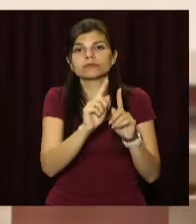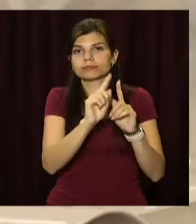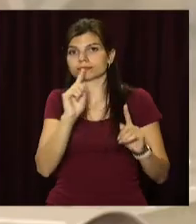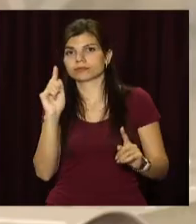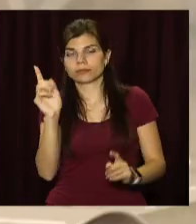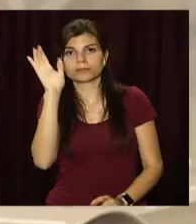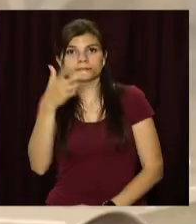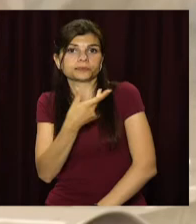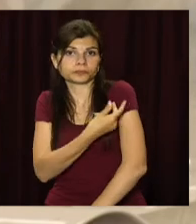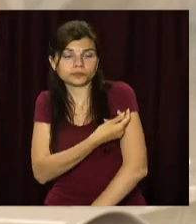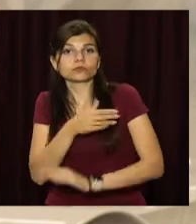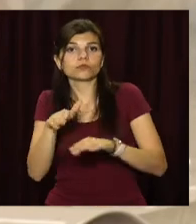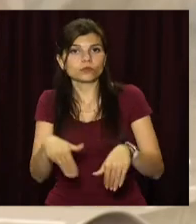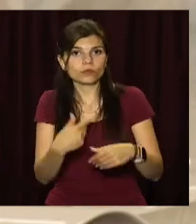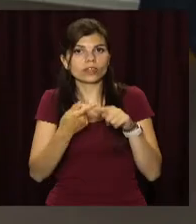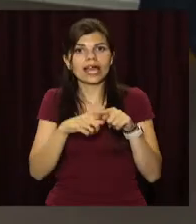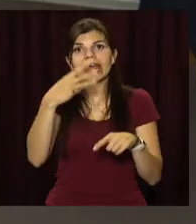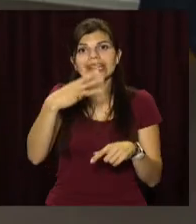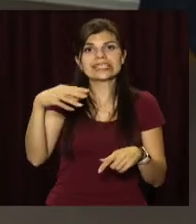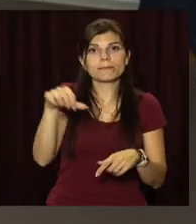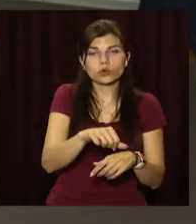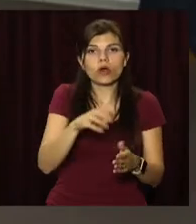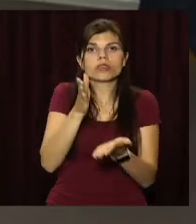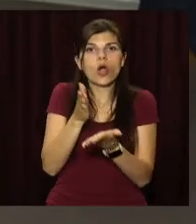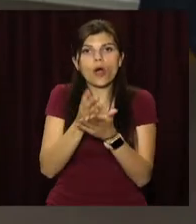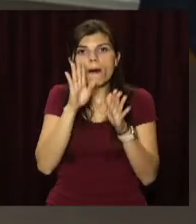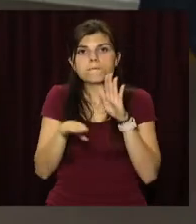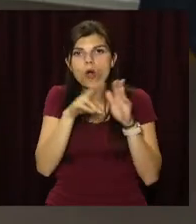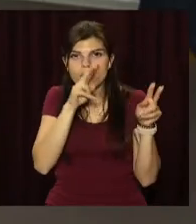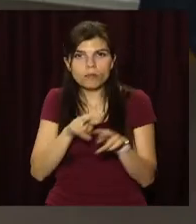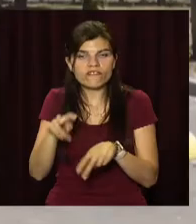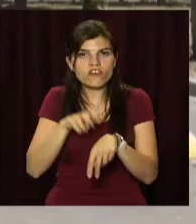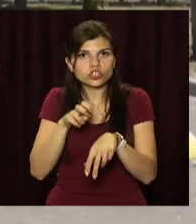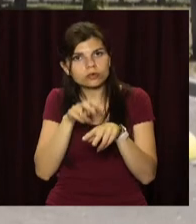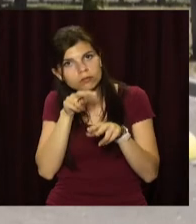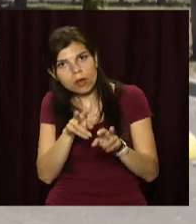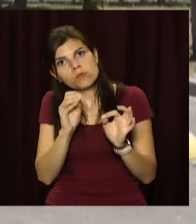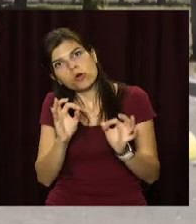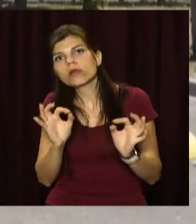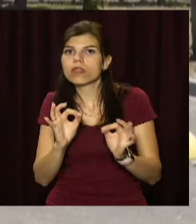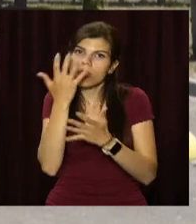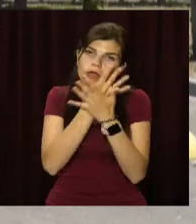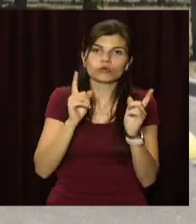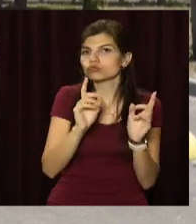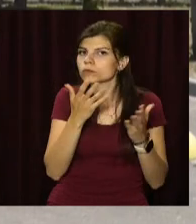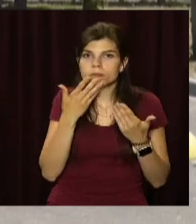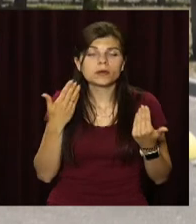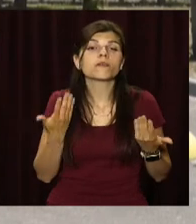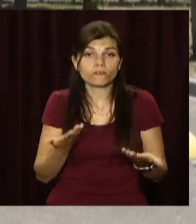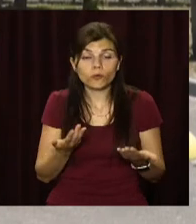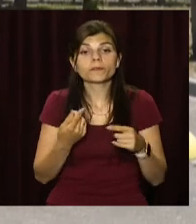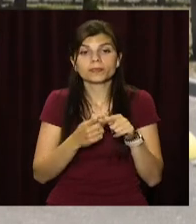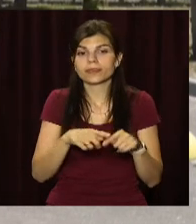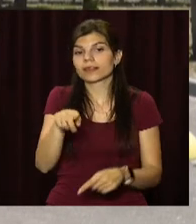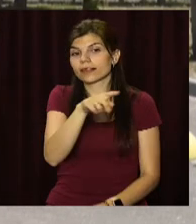нас вакцинується і після цього 30 хвилин знаходиться під наглядінням врачей. Двері для імунізації відчинив і Центр